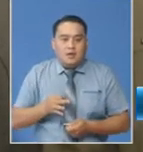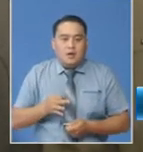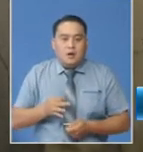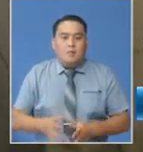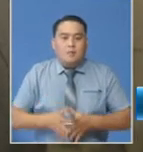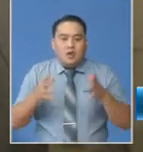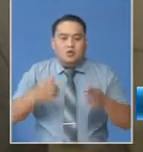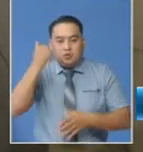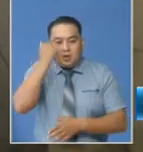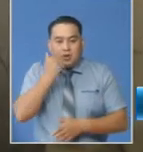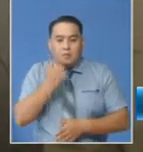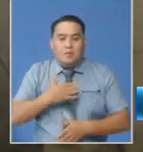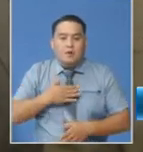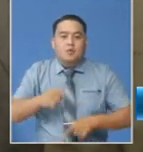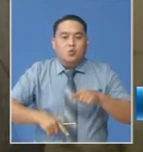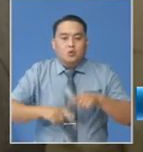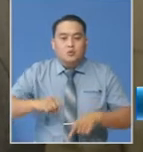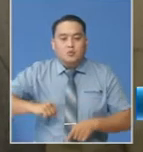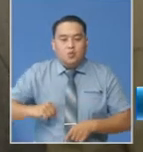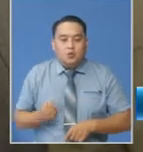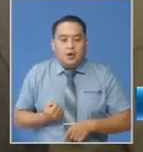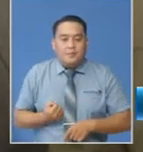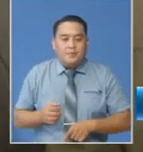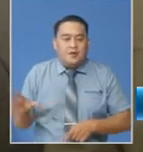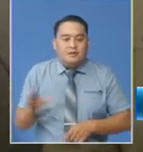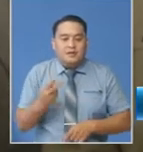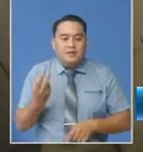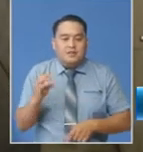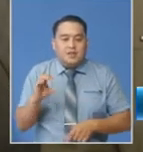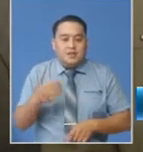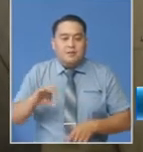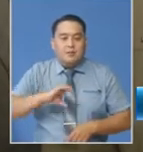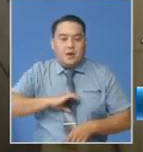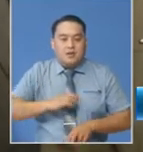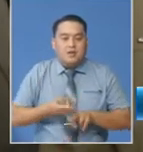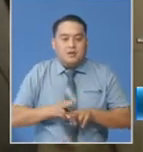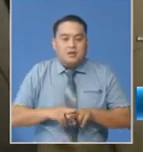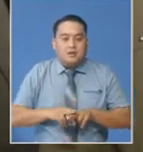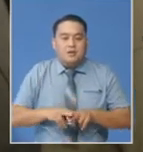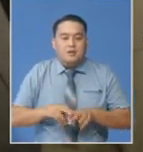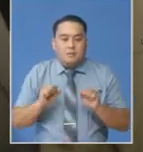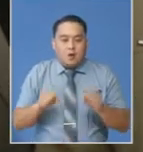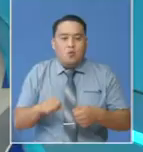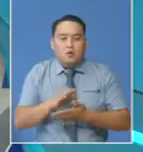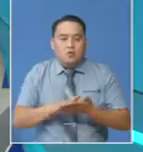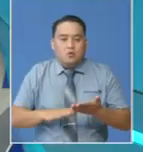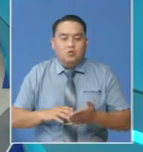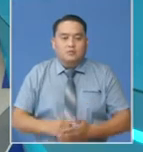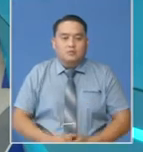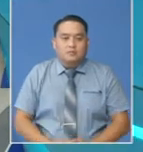же, большая благодарность моим родным и близким друзьям. Считаю, что серебряная медаль чемпионата мира – это не предел моих возможностей.